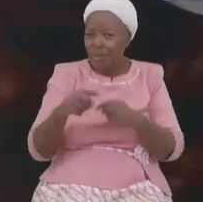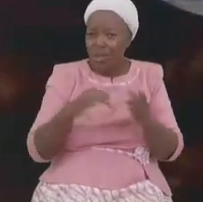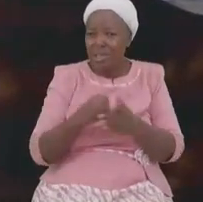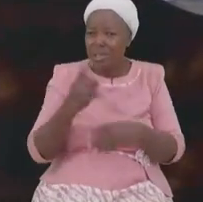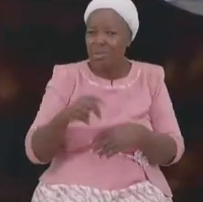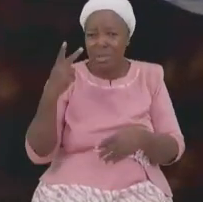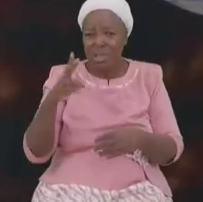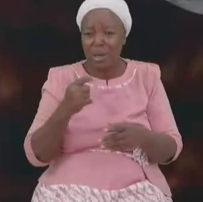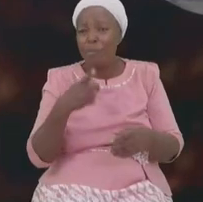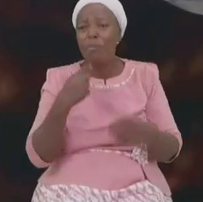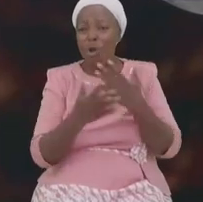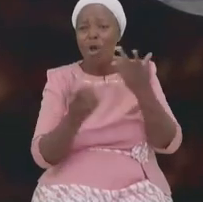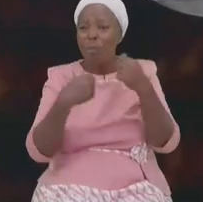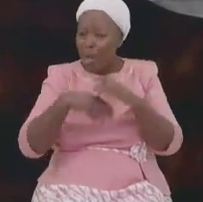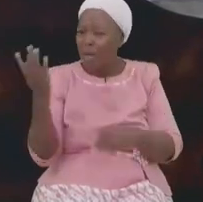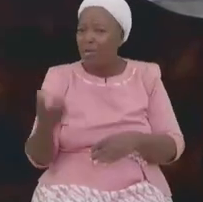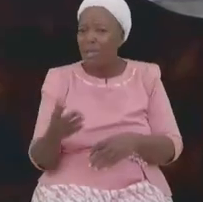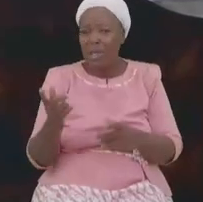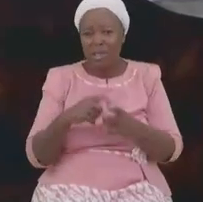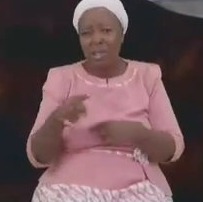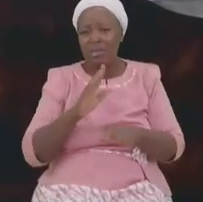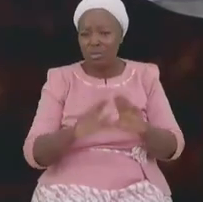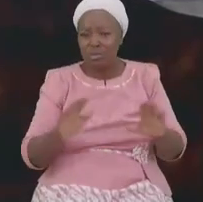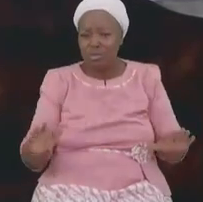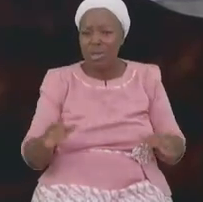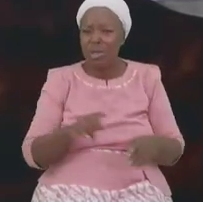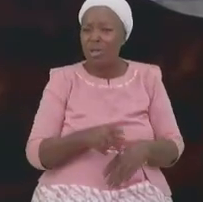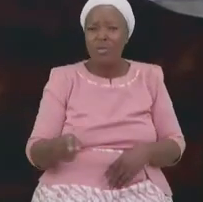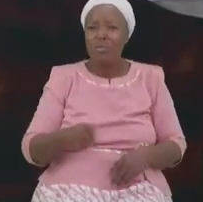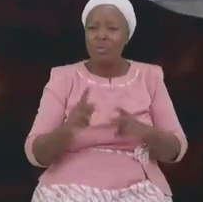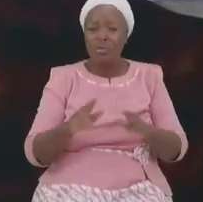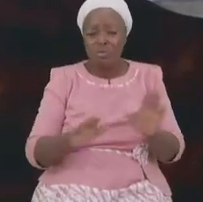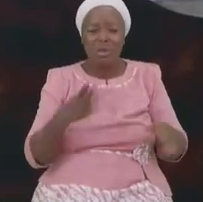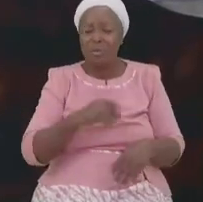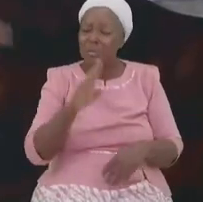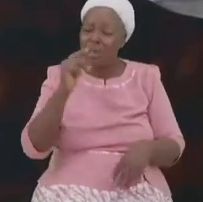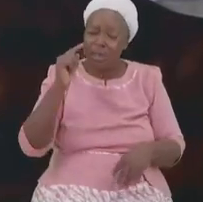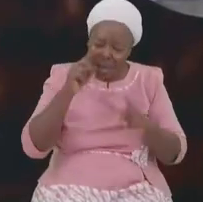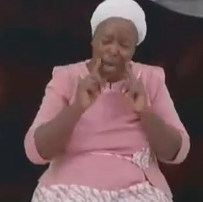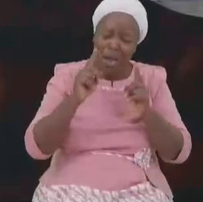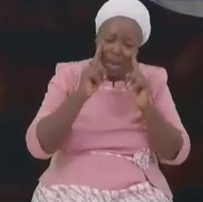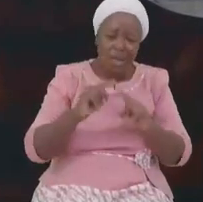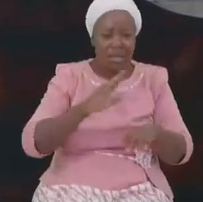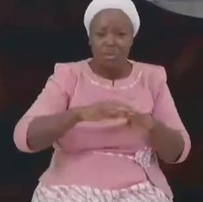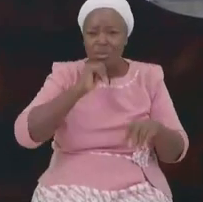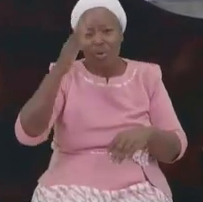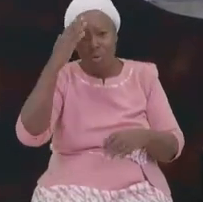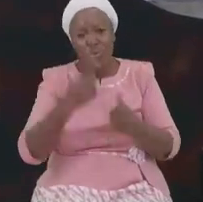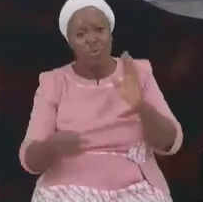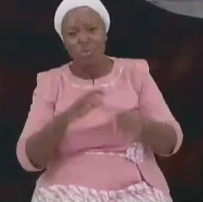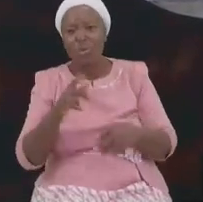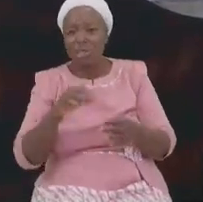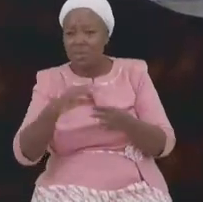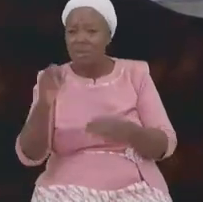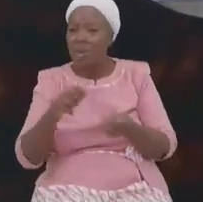sang qui coule. Ces deux jumeaux pleurent. Ils ne savaient plus quoi faire. C'était un problème spirituel. Et j'étais